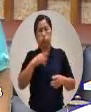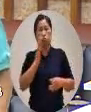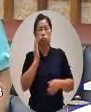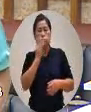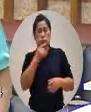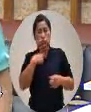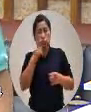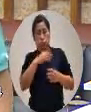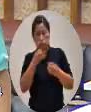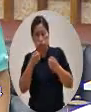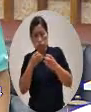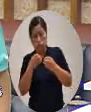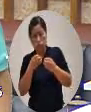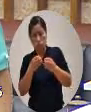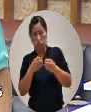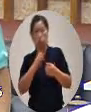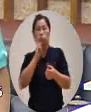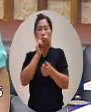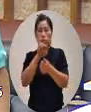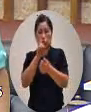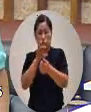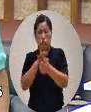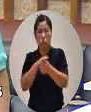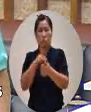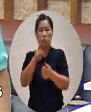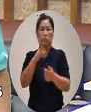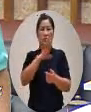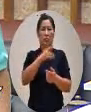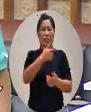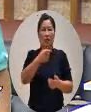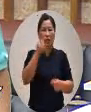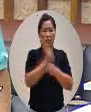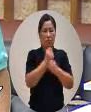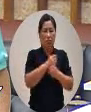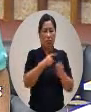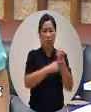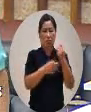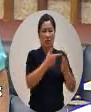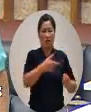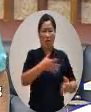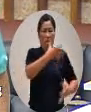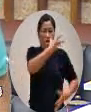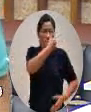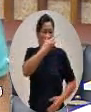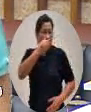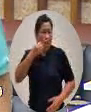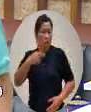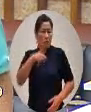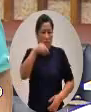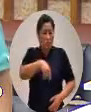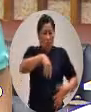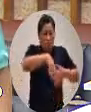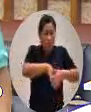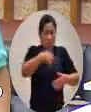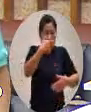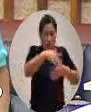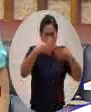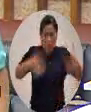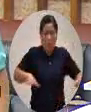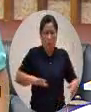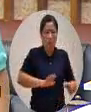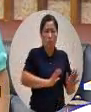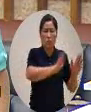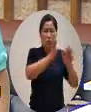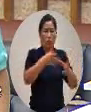同仁也講過很多話這太草率了裡面牽涉很多事情有沒有收